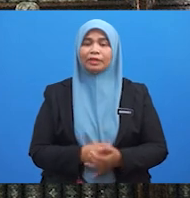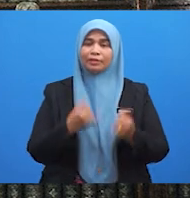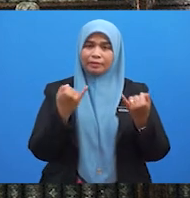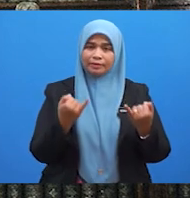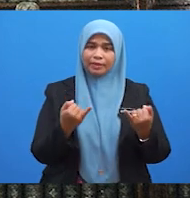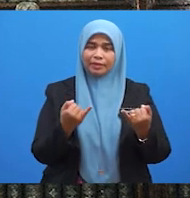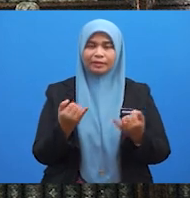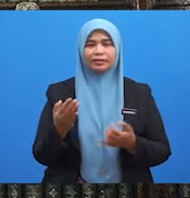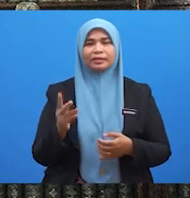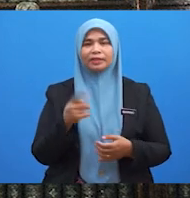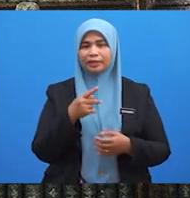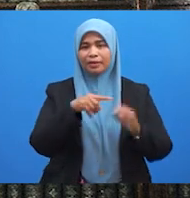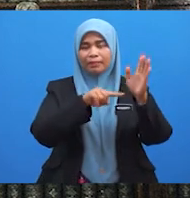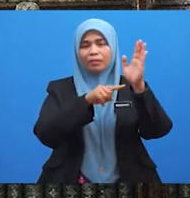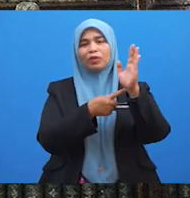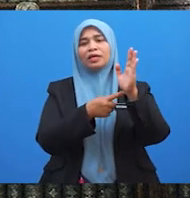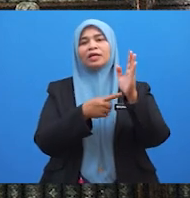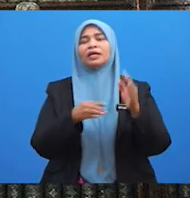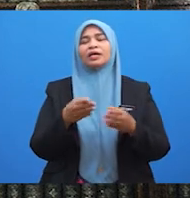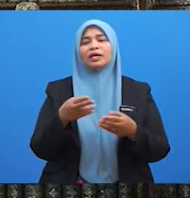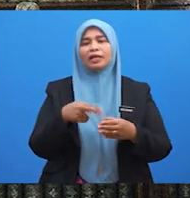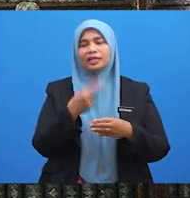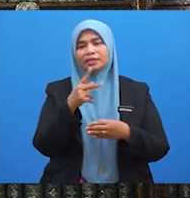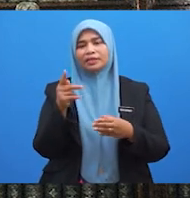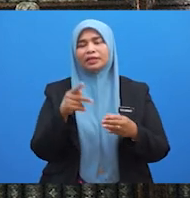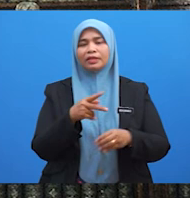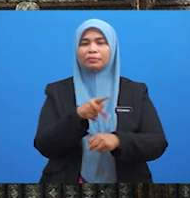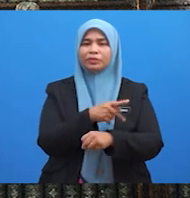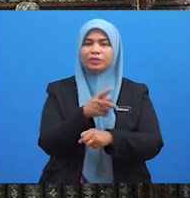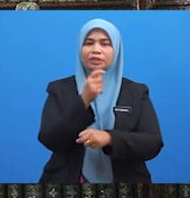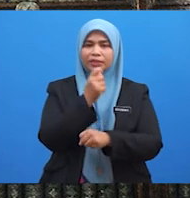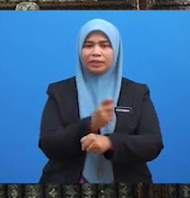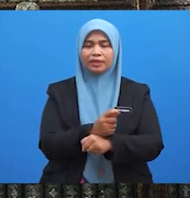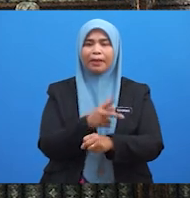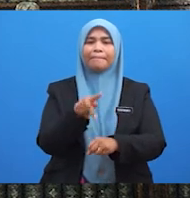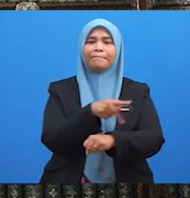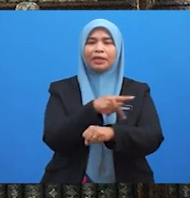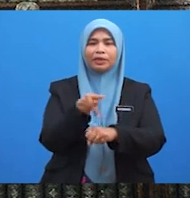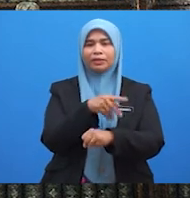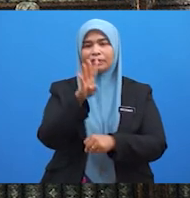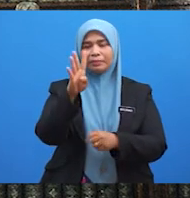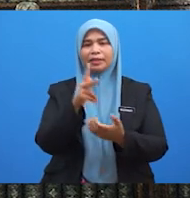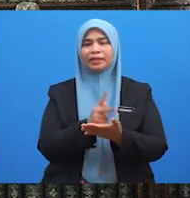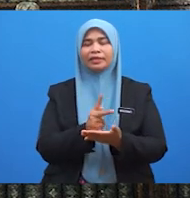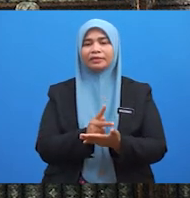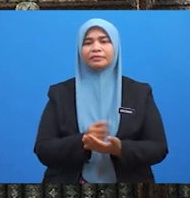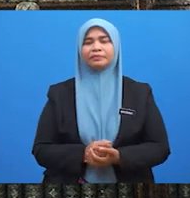Sekarang, mari kita mula menghasilkan puisi tradisional pantun empat kerat.